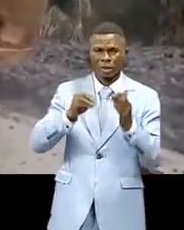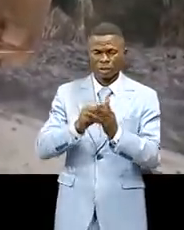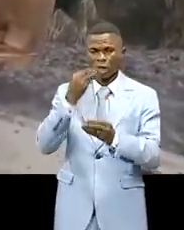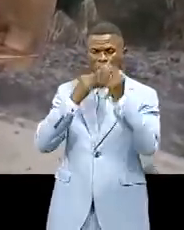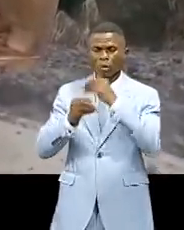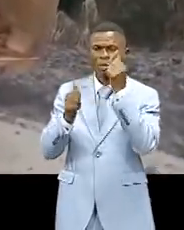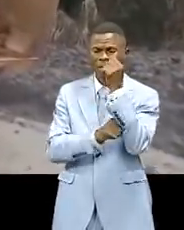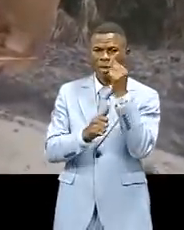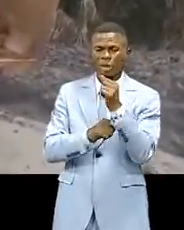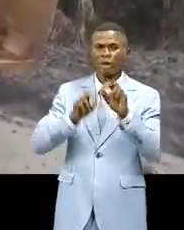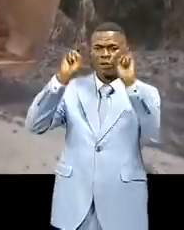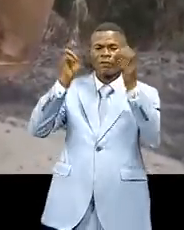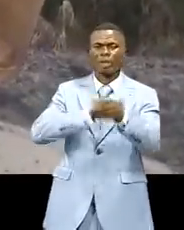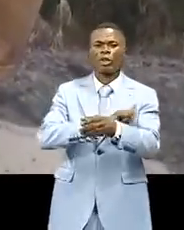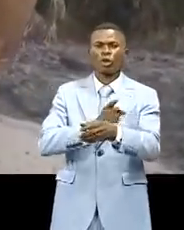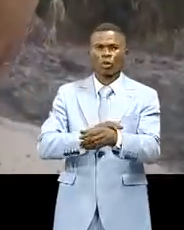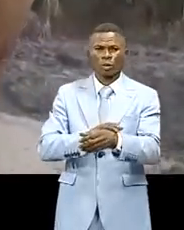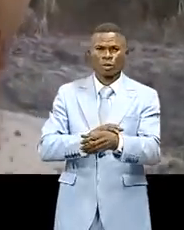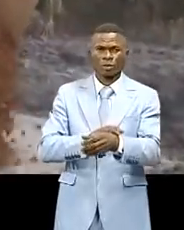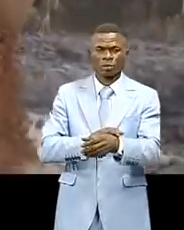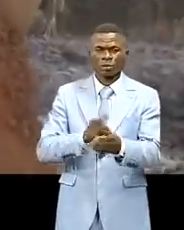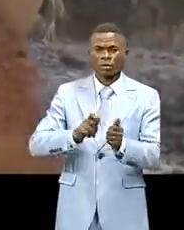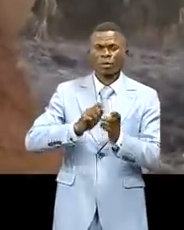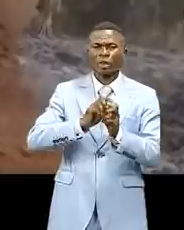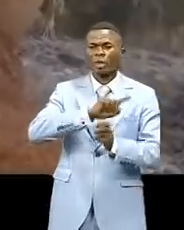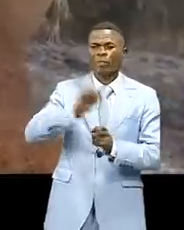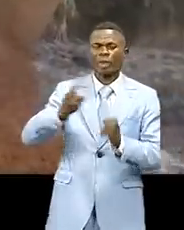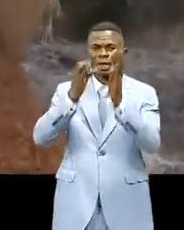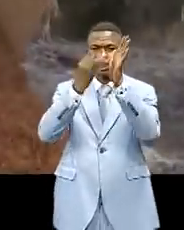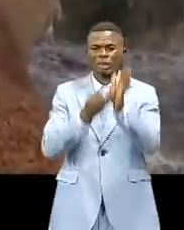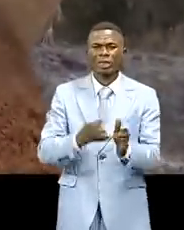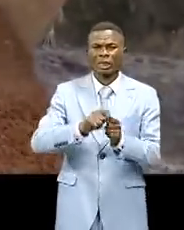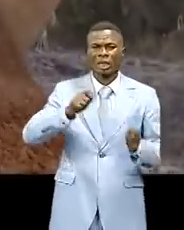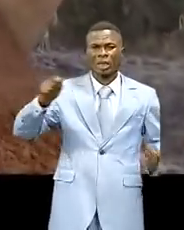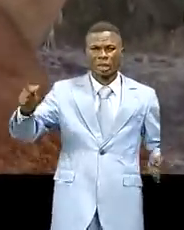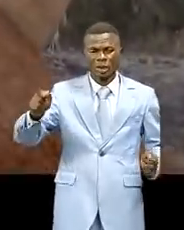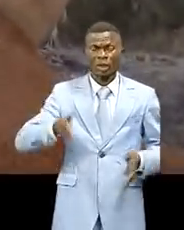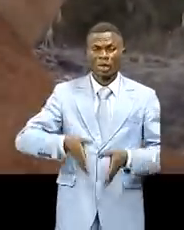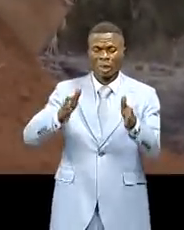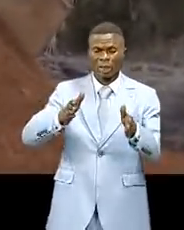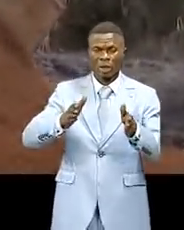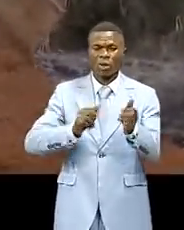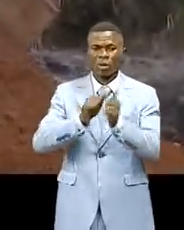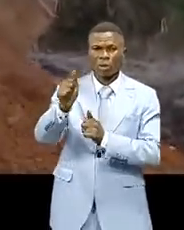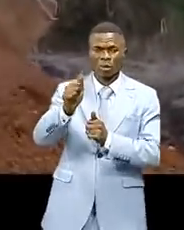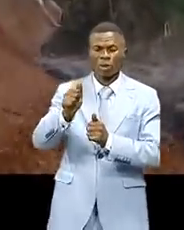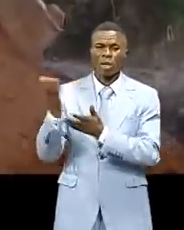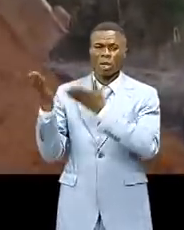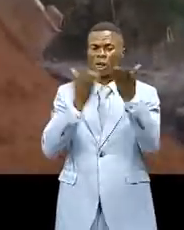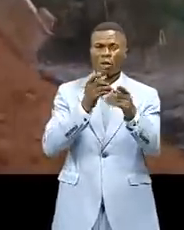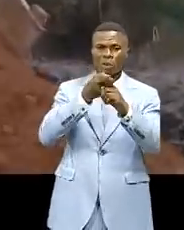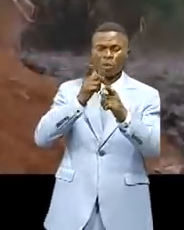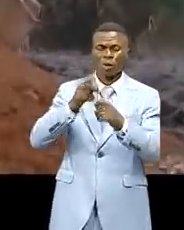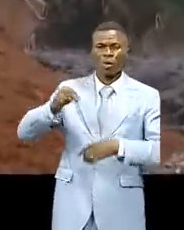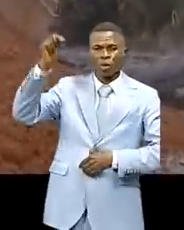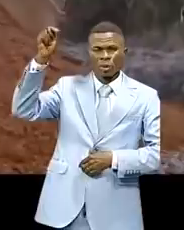notamment de goma longue de 1700 km cette route voit transiter des produits venus du grand nord